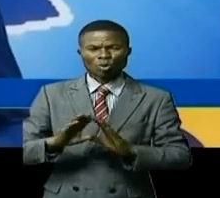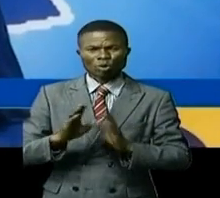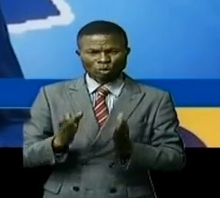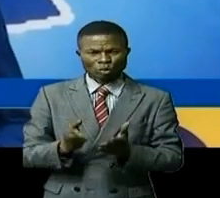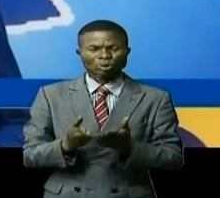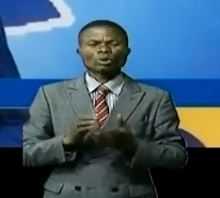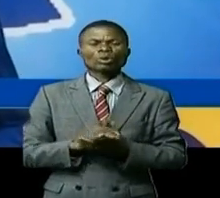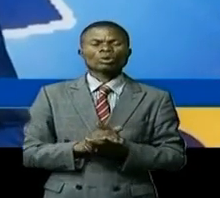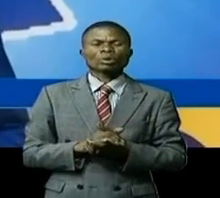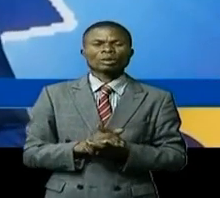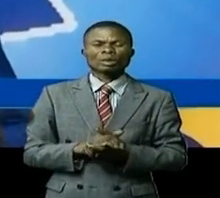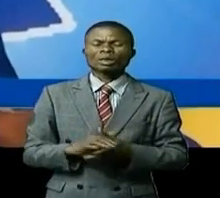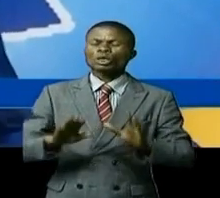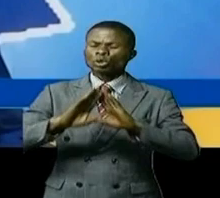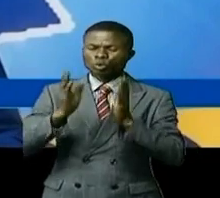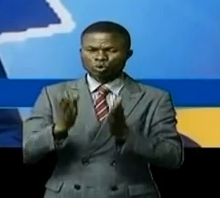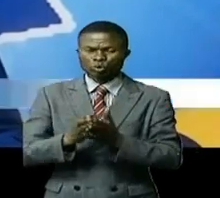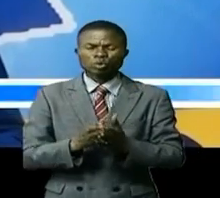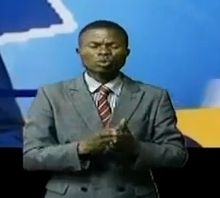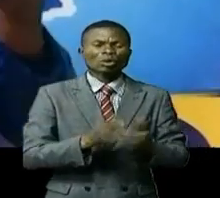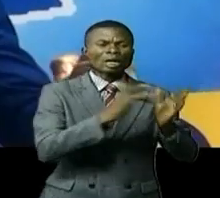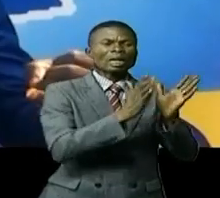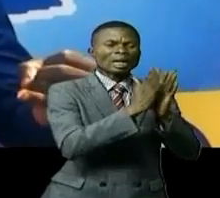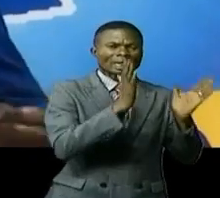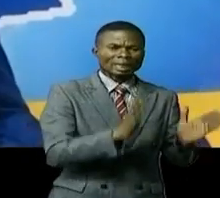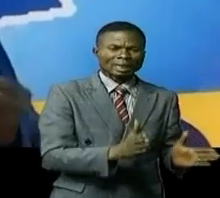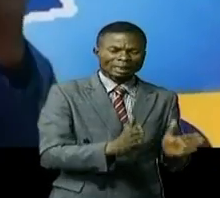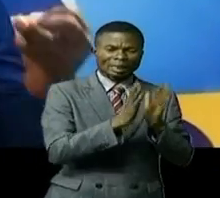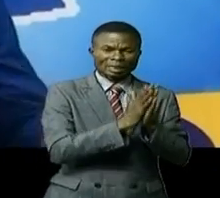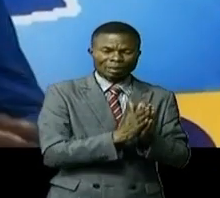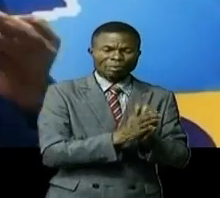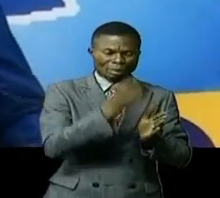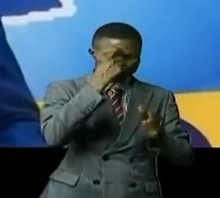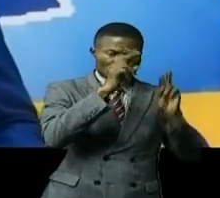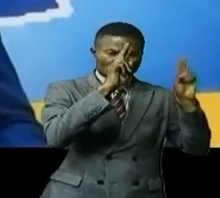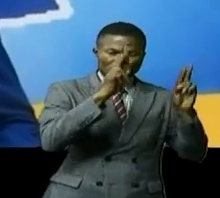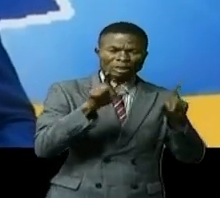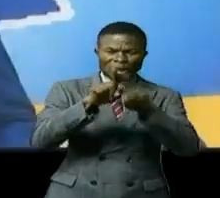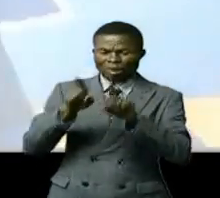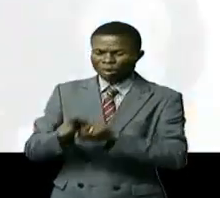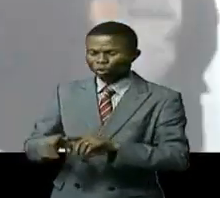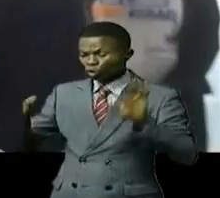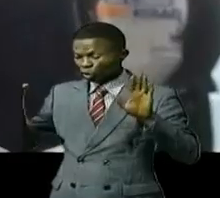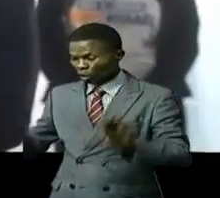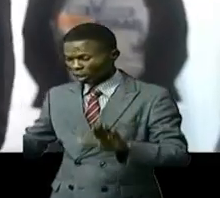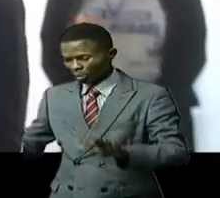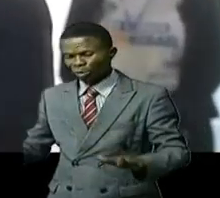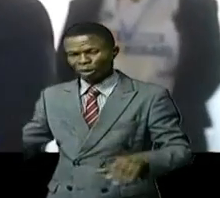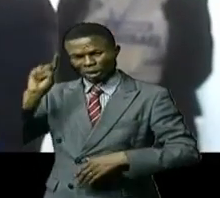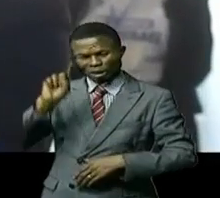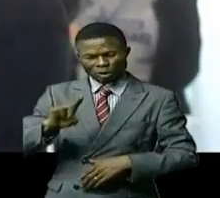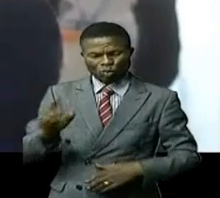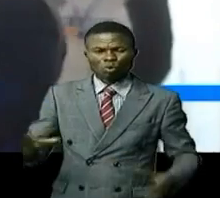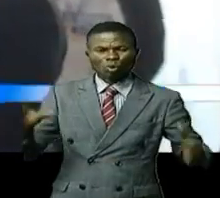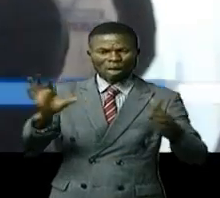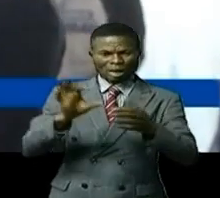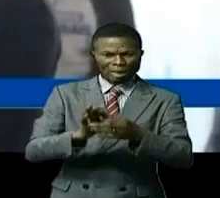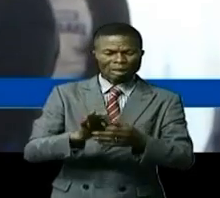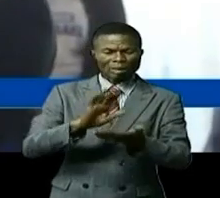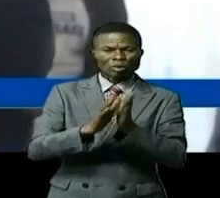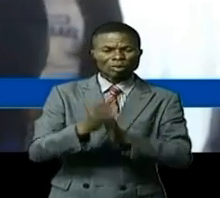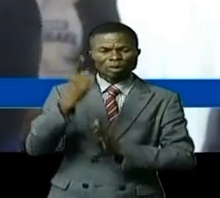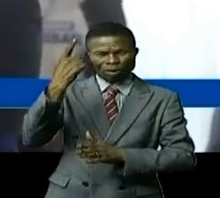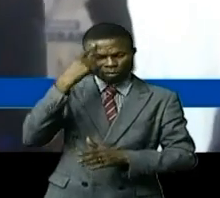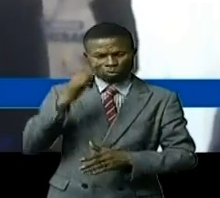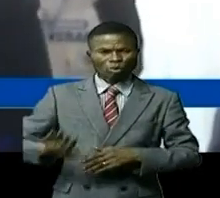l'amitié entre juifs et chrétiens pour l'unité, la paix et le développement. Si nous connaissons la vérité de la parole,